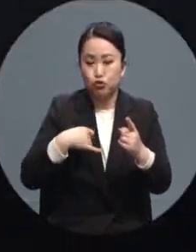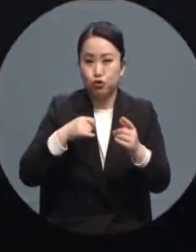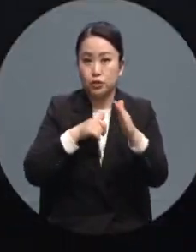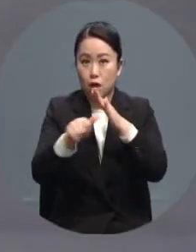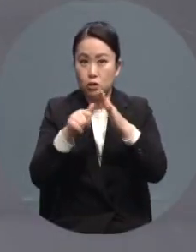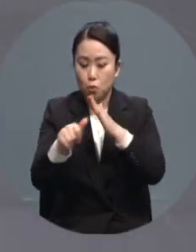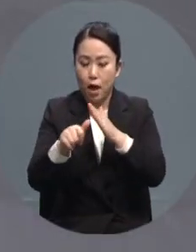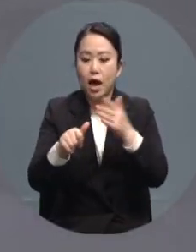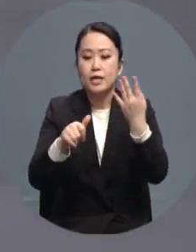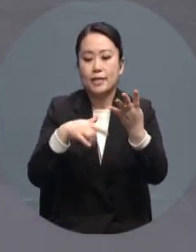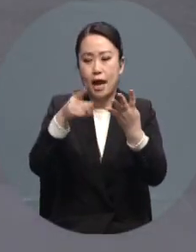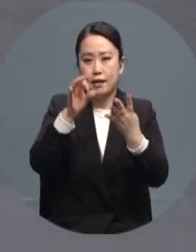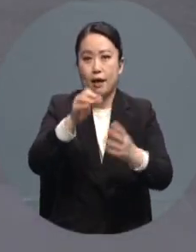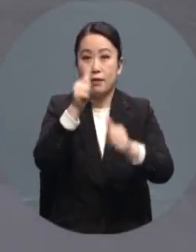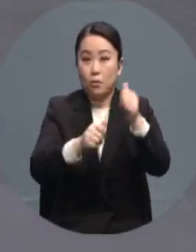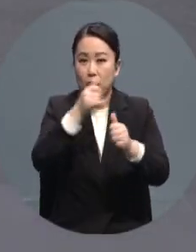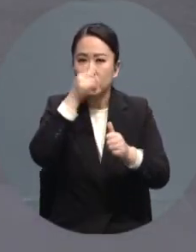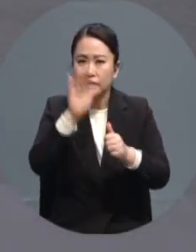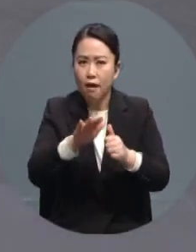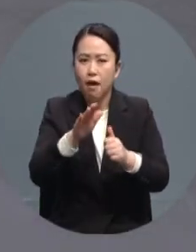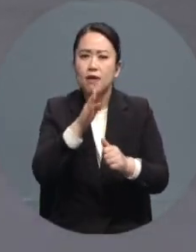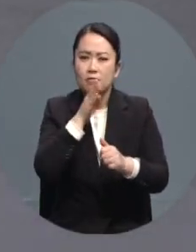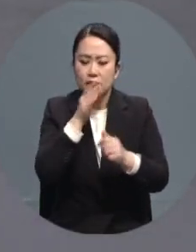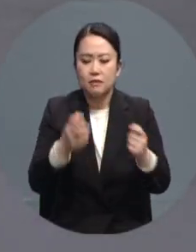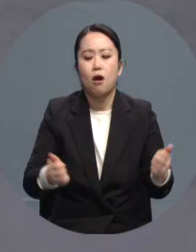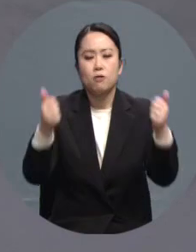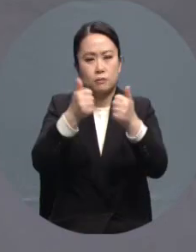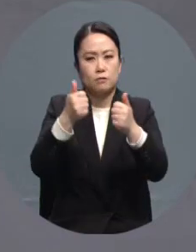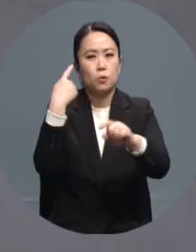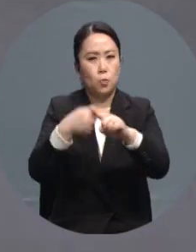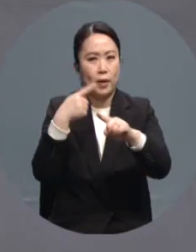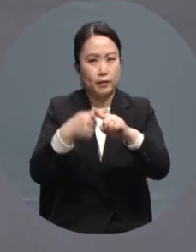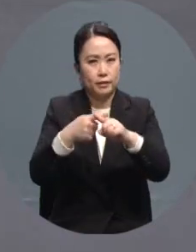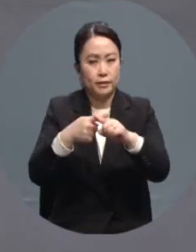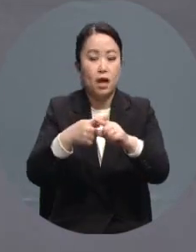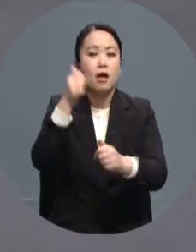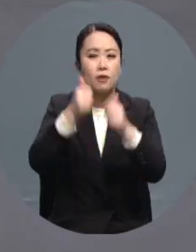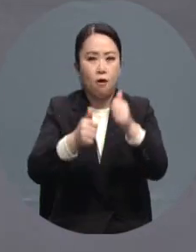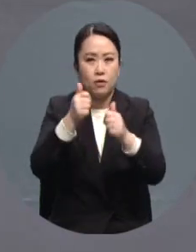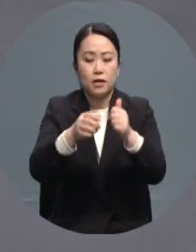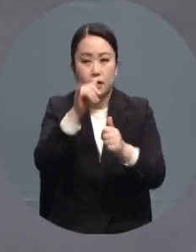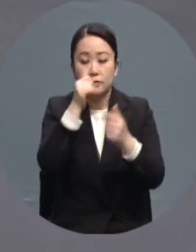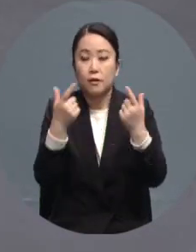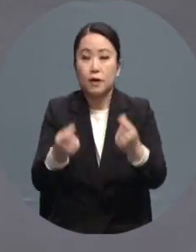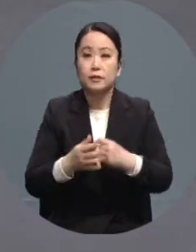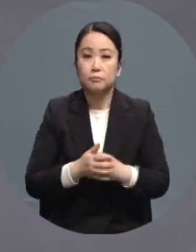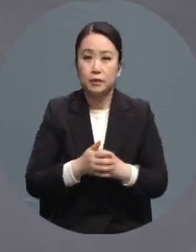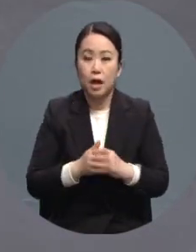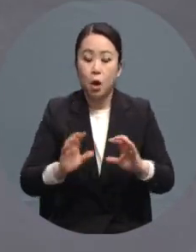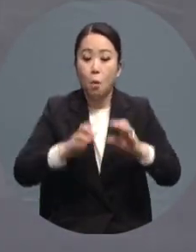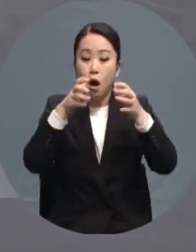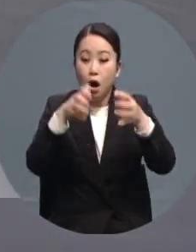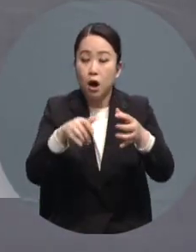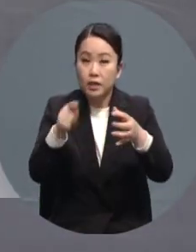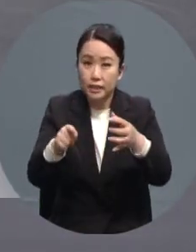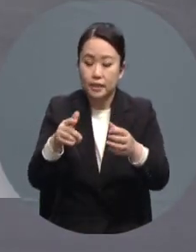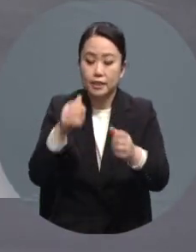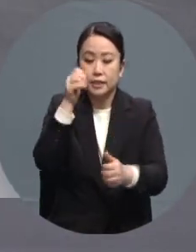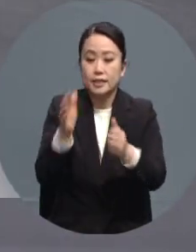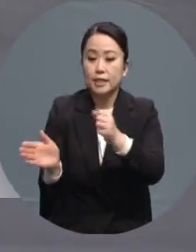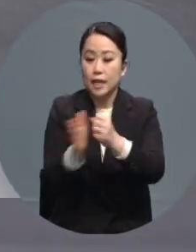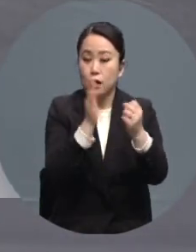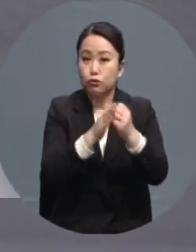벌이게 되는데 사실상 결승이나 다름없는 명승부가 예상됩니다. 월드 테이블 테니스 챔피언스는